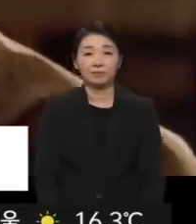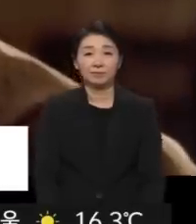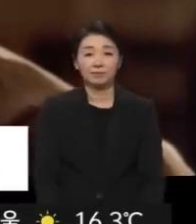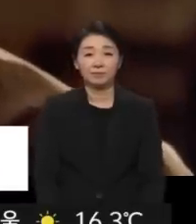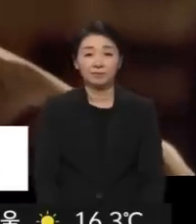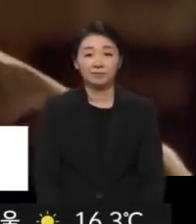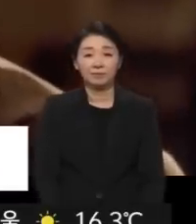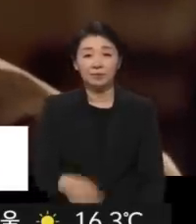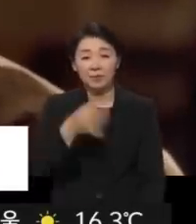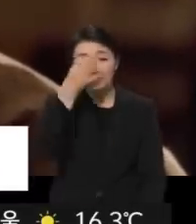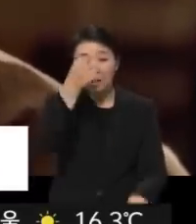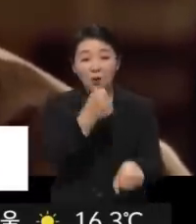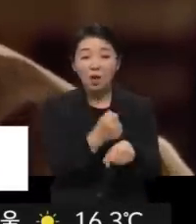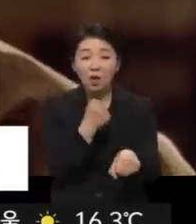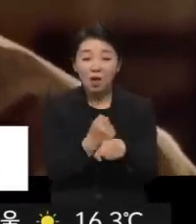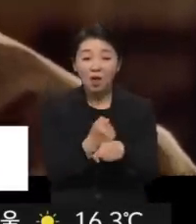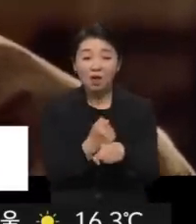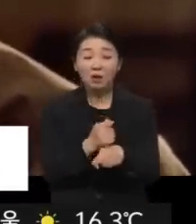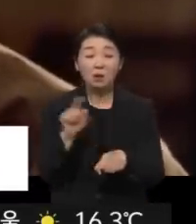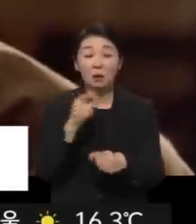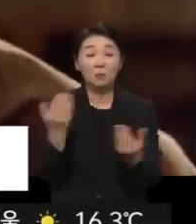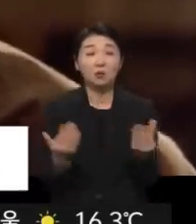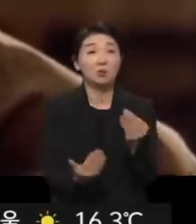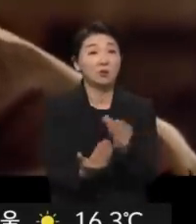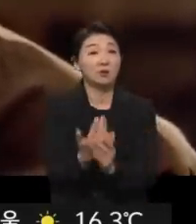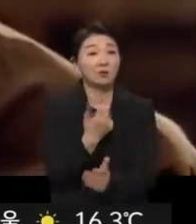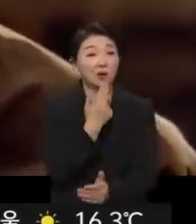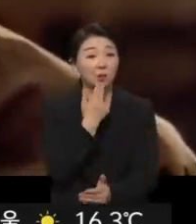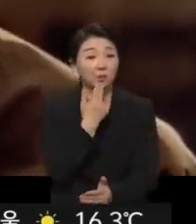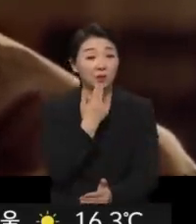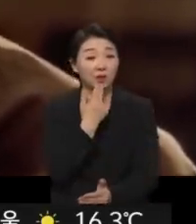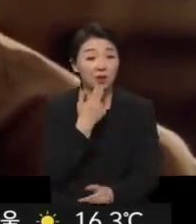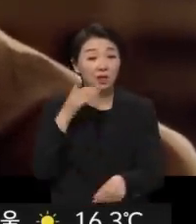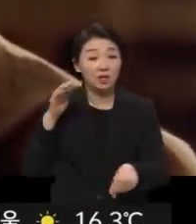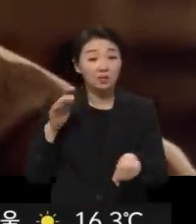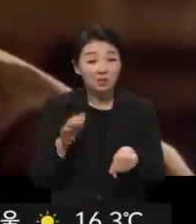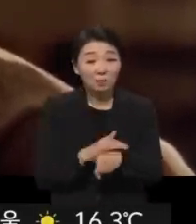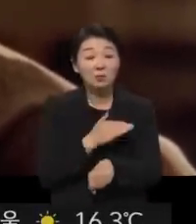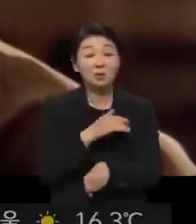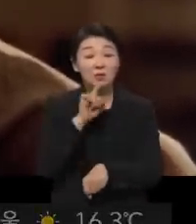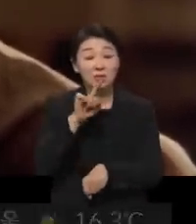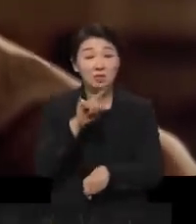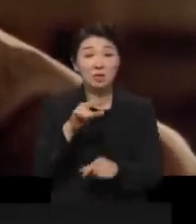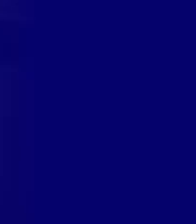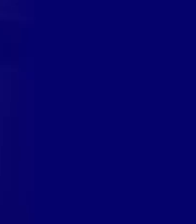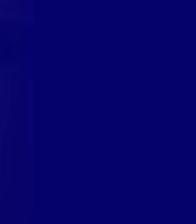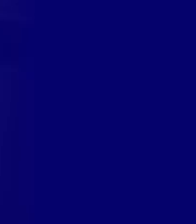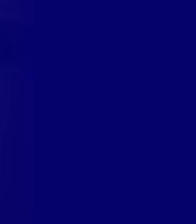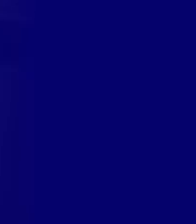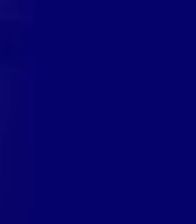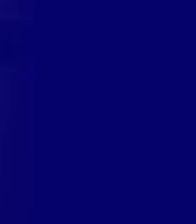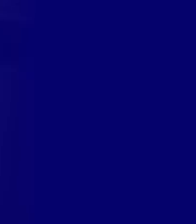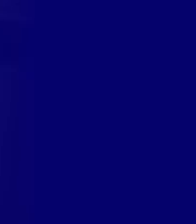사과하라. 그럼 아무 일도 일어나지 않는다. 잘못했음. 이 네 마디야.